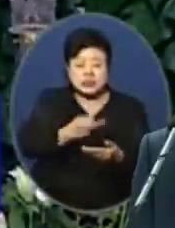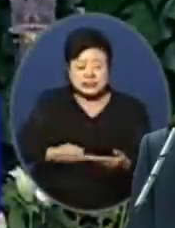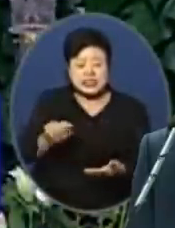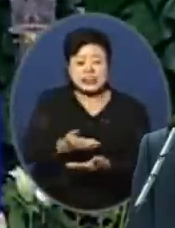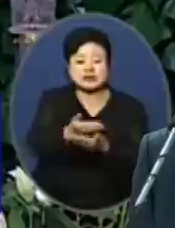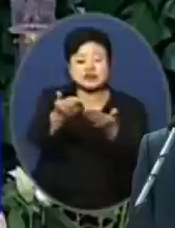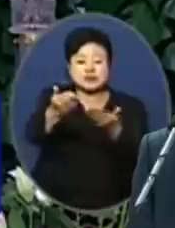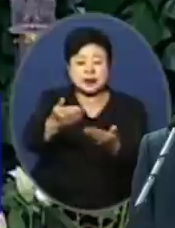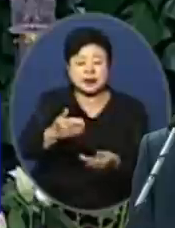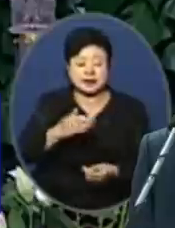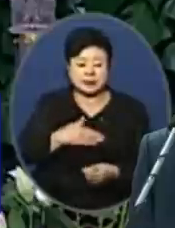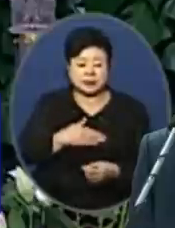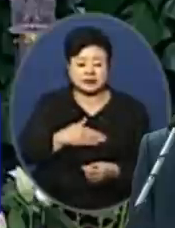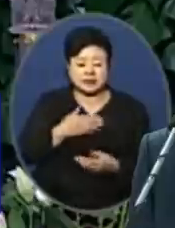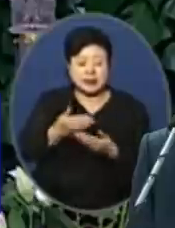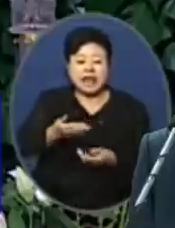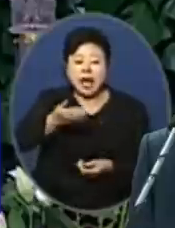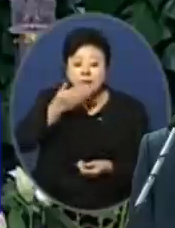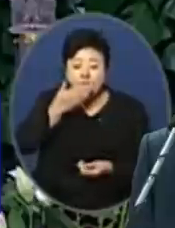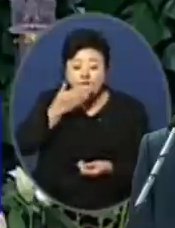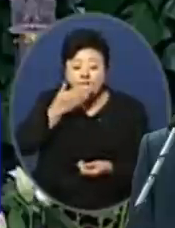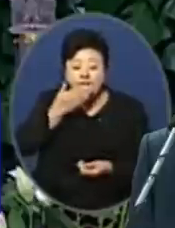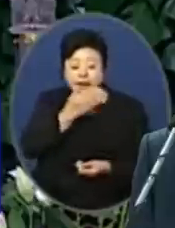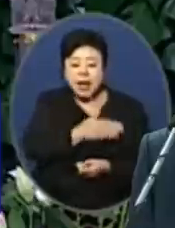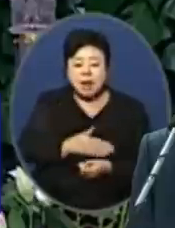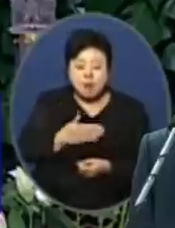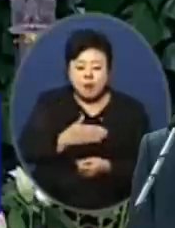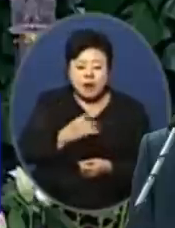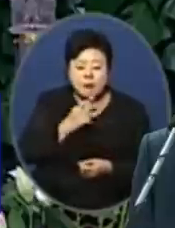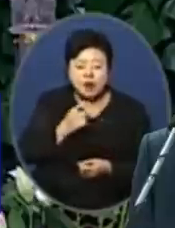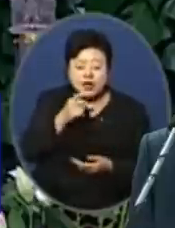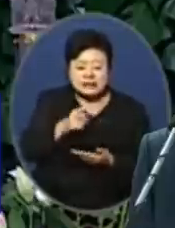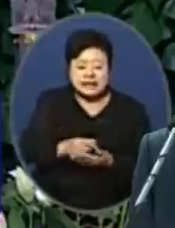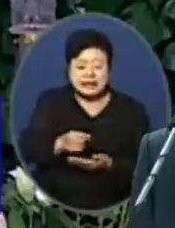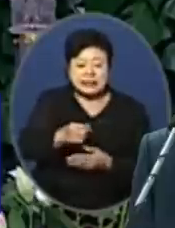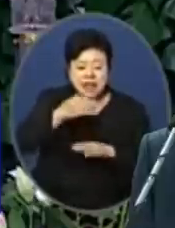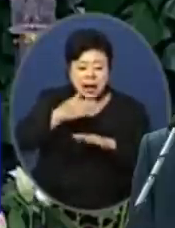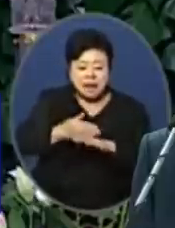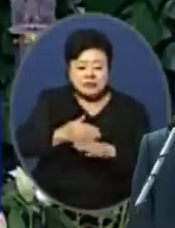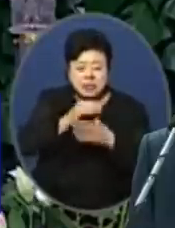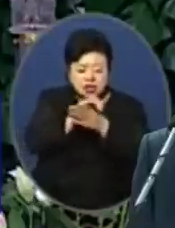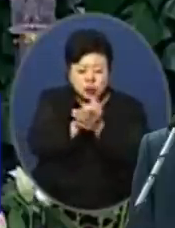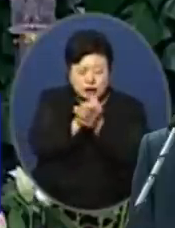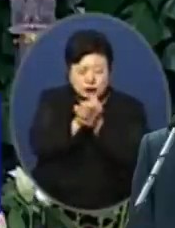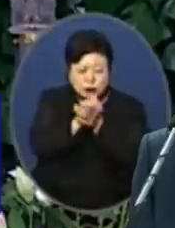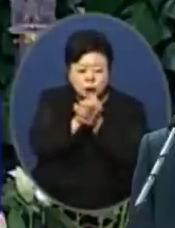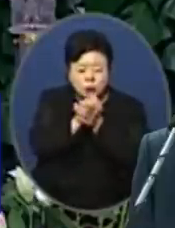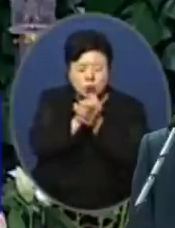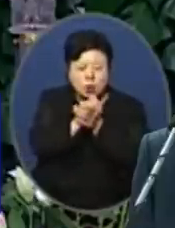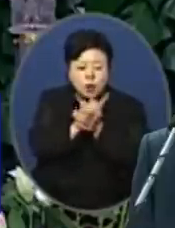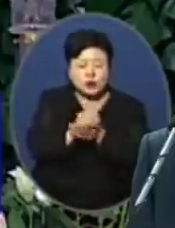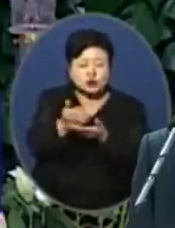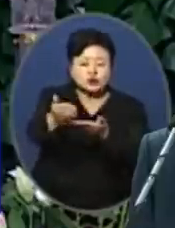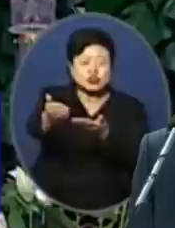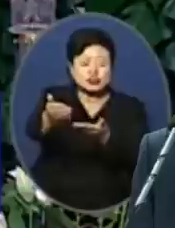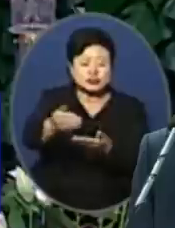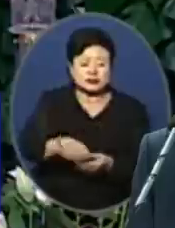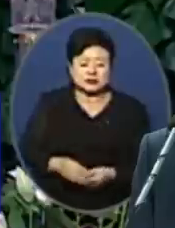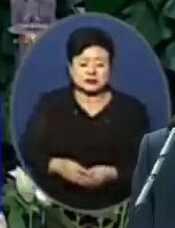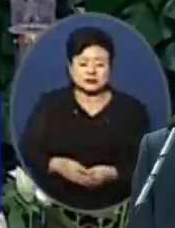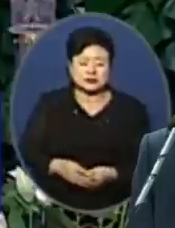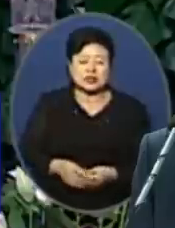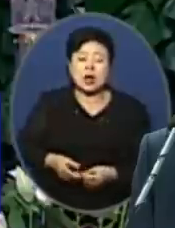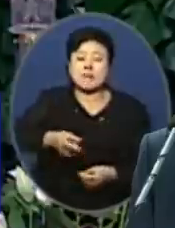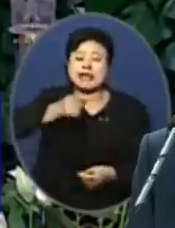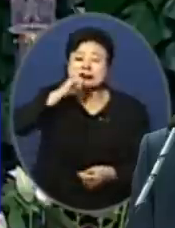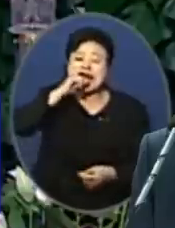제자들에게 주시며 이르시되 받아서 먹어라 이것을 내 몸이라 하시고 또 잔을 가지사 감사기도 하시고 그들에게 주시며 이르시되